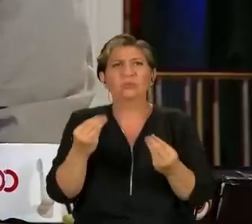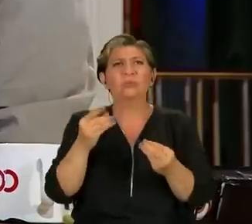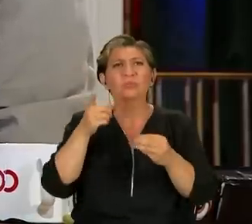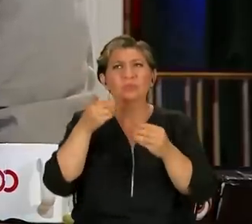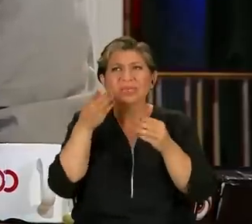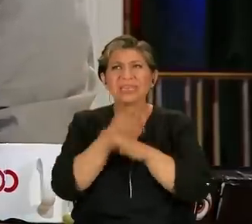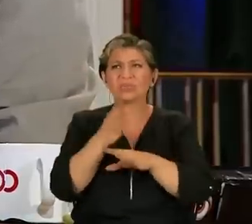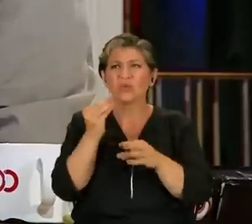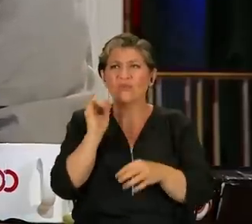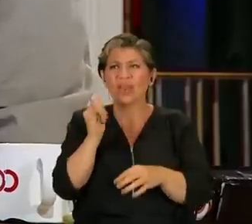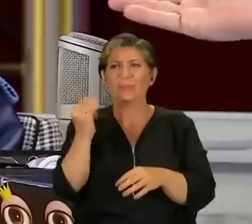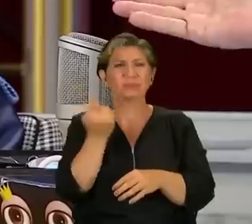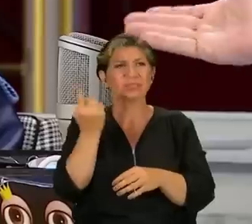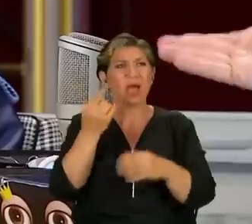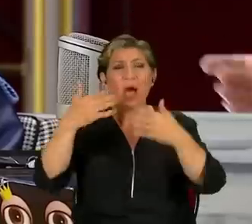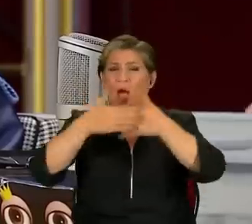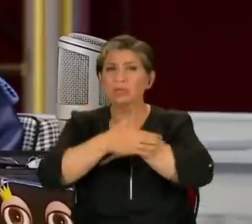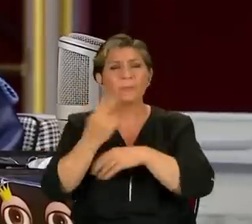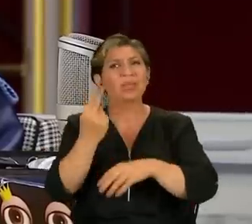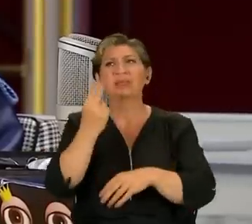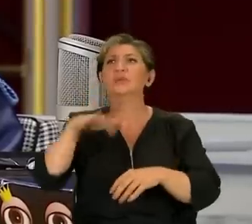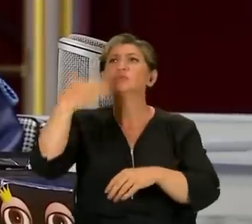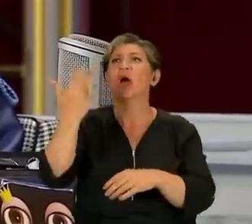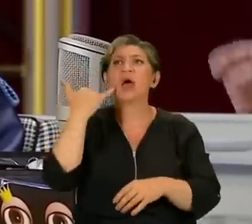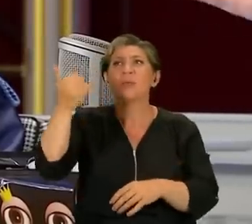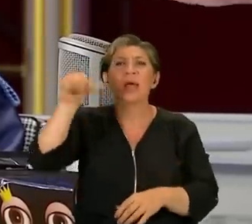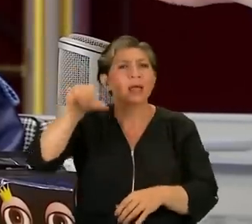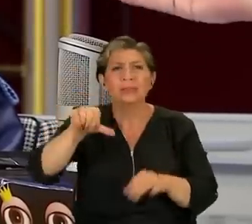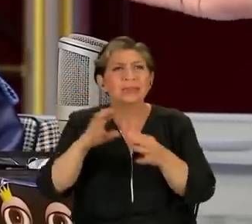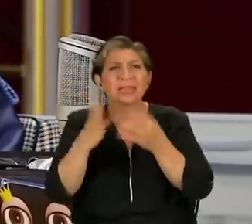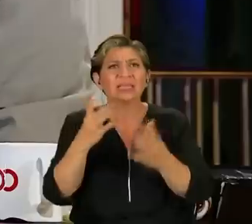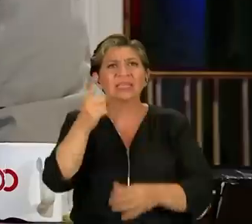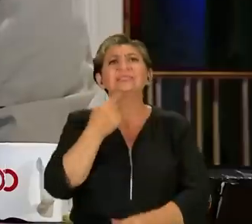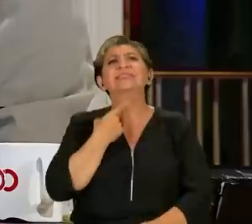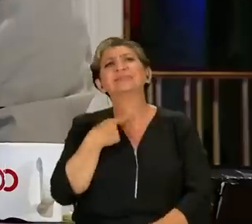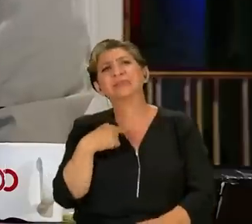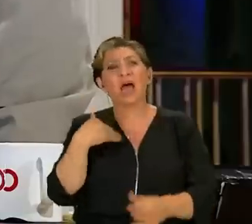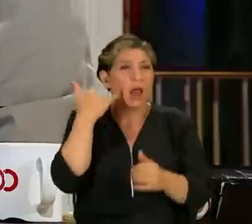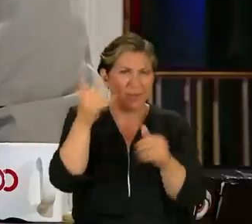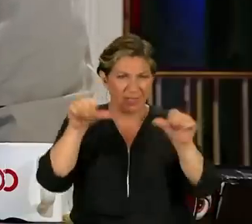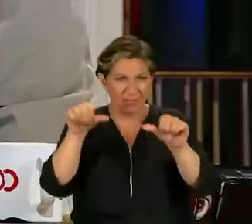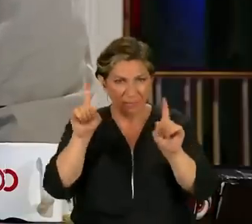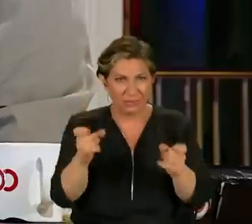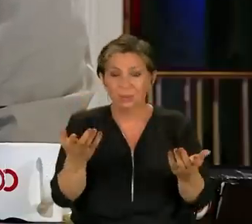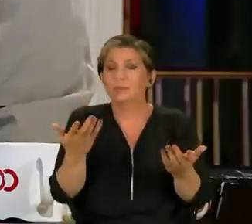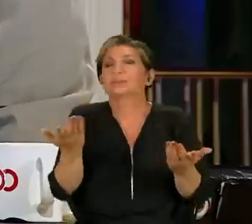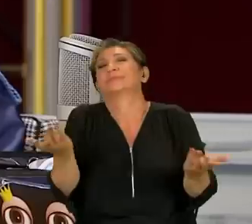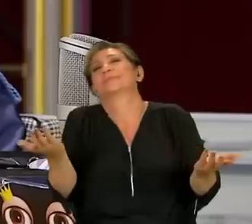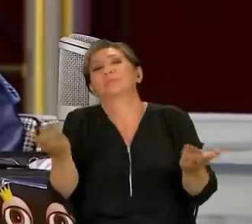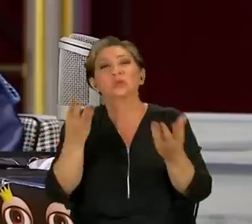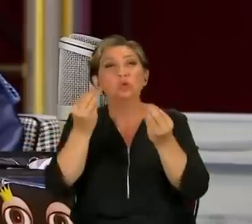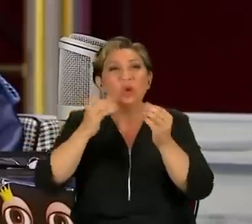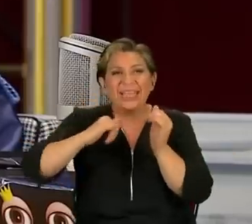Evet bu çok çok çok fena bir şey. Peki akşam 7'den sonra niye arayamıyoruz? Mesela senin canım çekti. Arayamaz mıyım? Ya canım